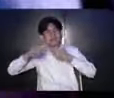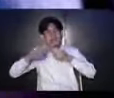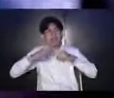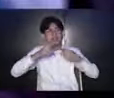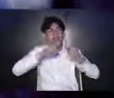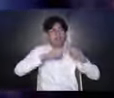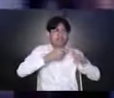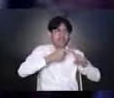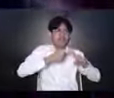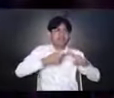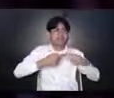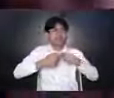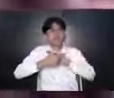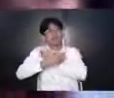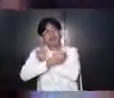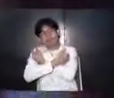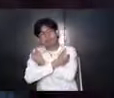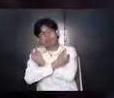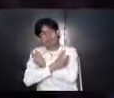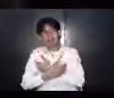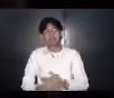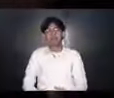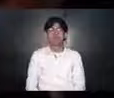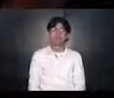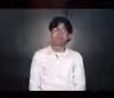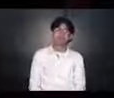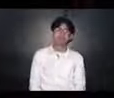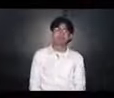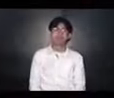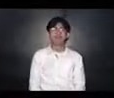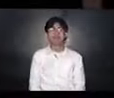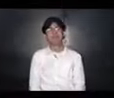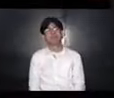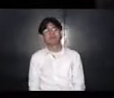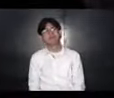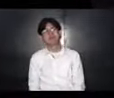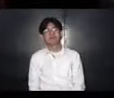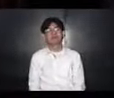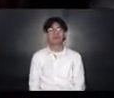that please, God's embrace.